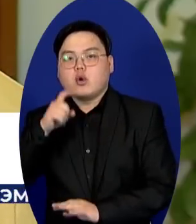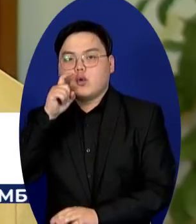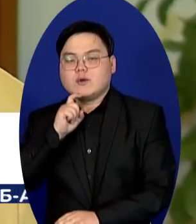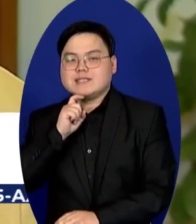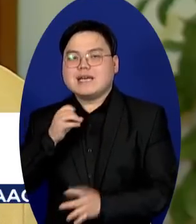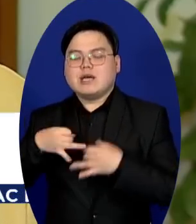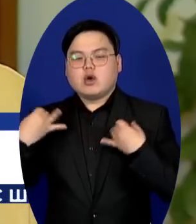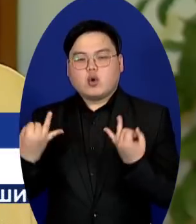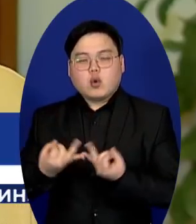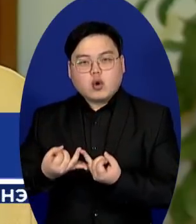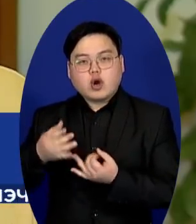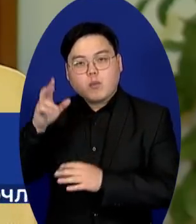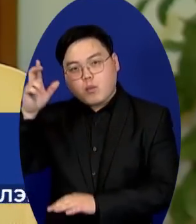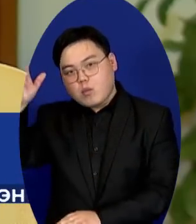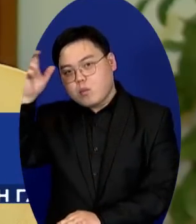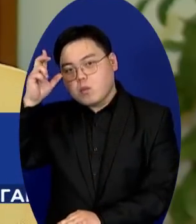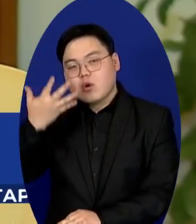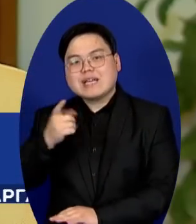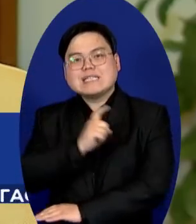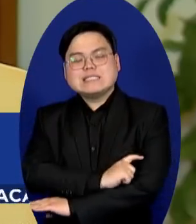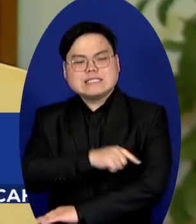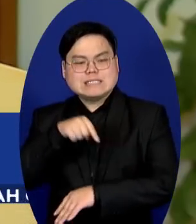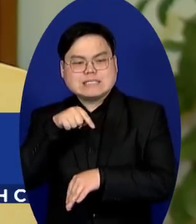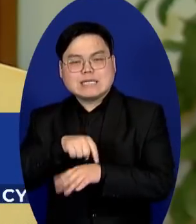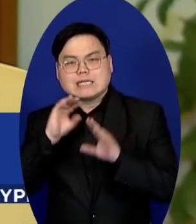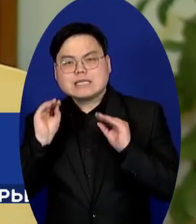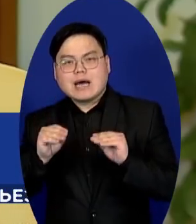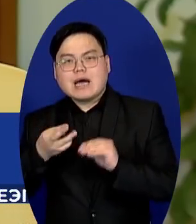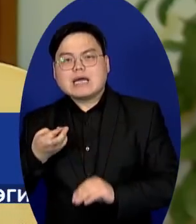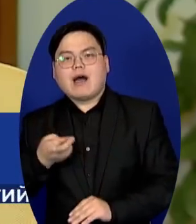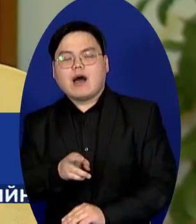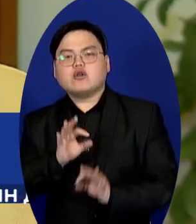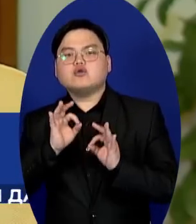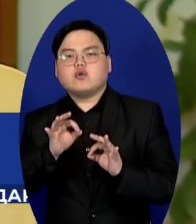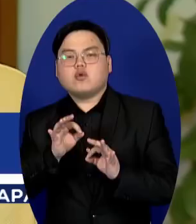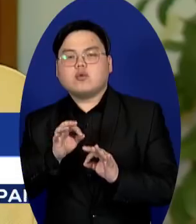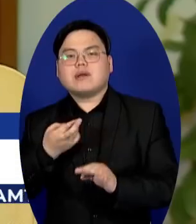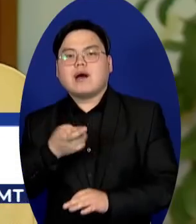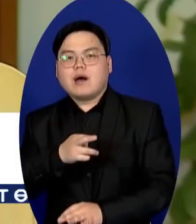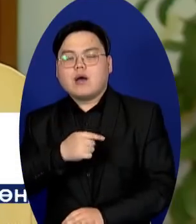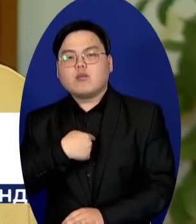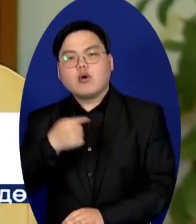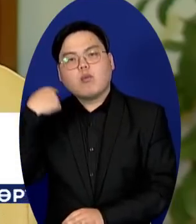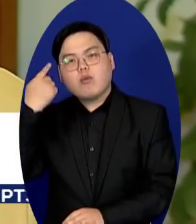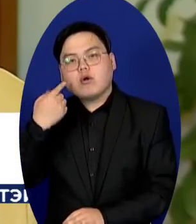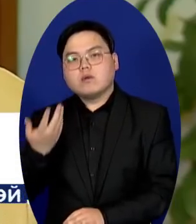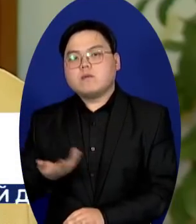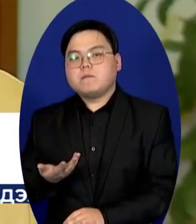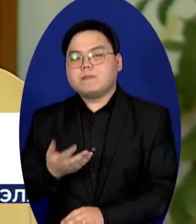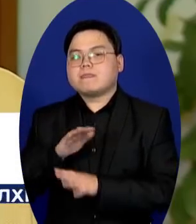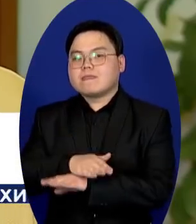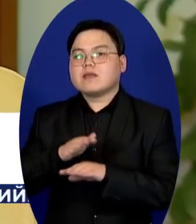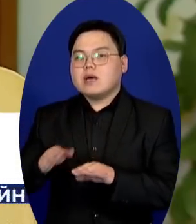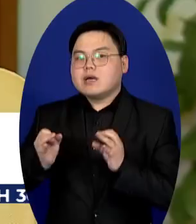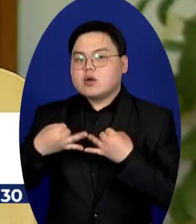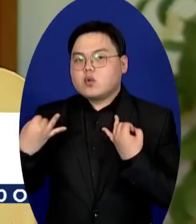боловсролыг хичээлийн цагаар оруулах нь яагаад яг зөв юм бэ гэдэг миний хувийн үзэл бодлохоор хүүхдүүд